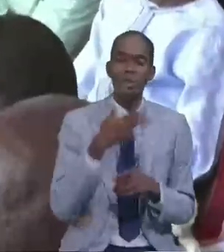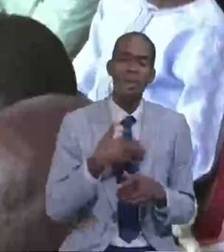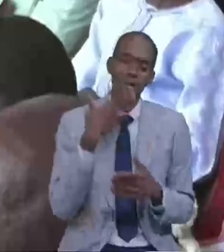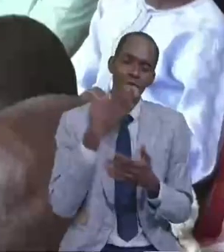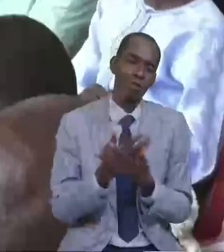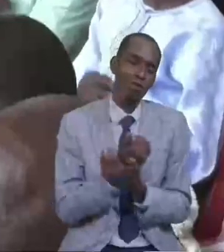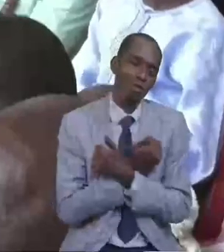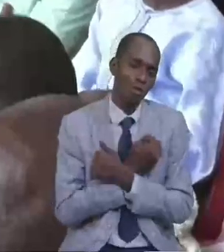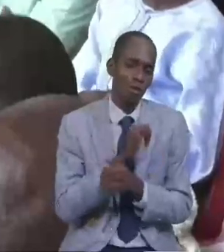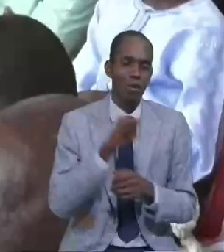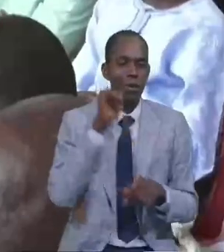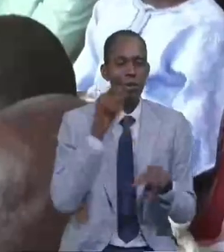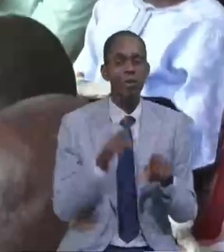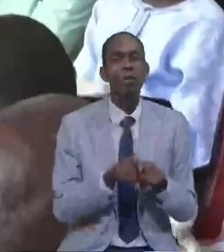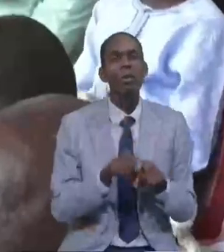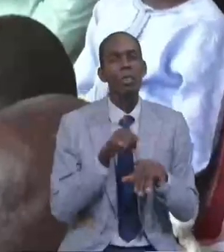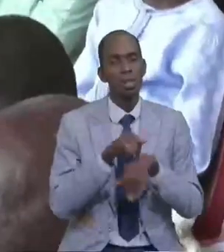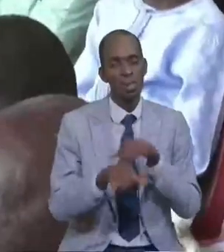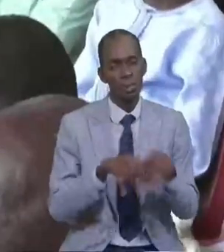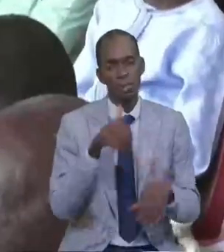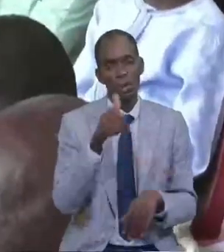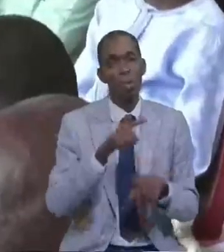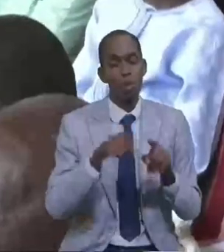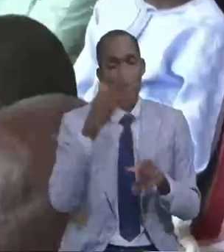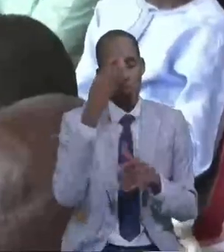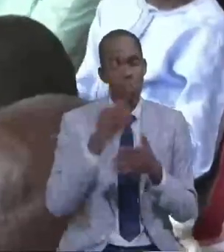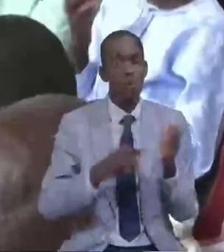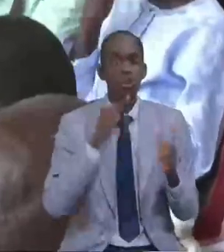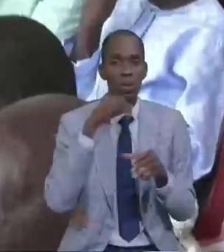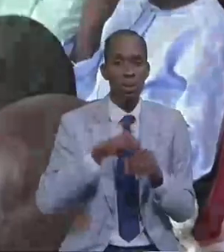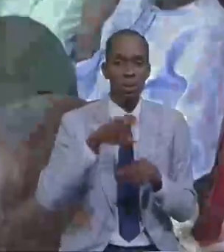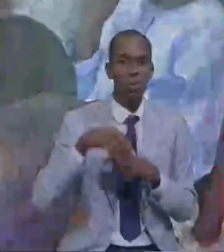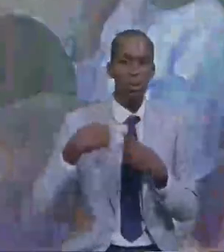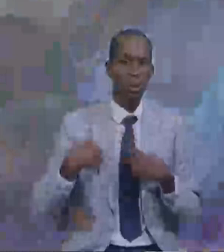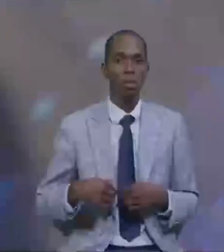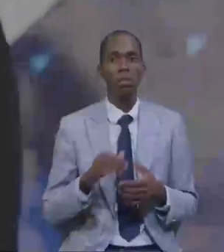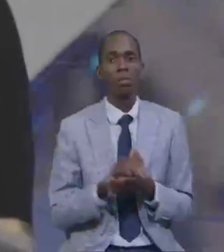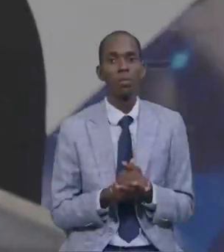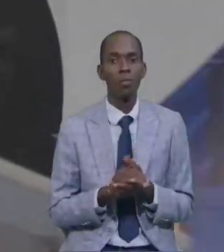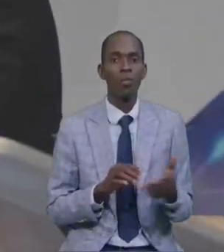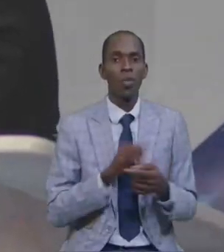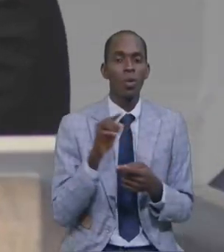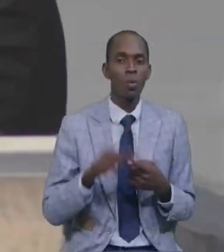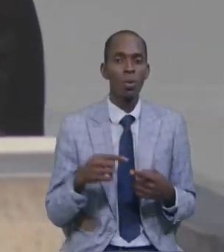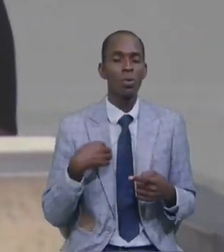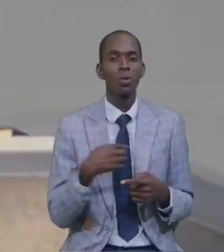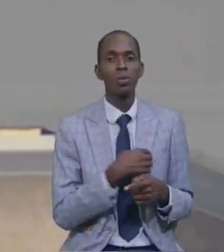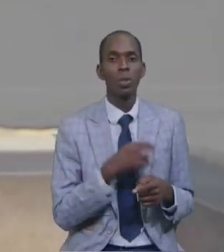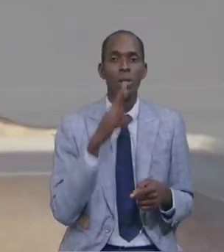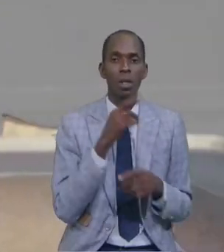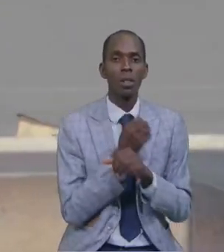Quand nous sommes sauvés, quand nous sommes sanctifiés, nous avons